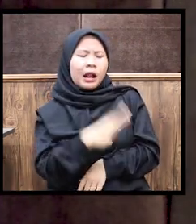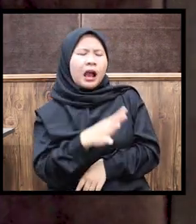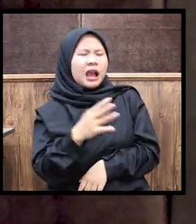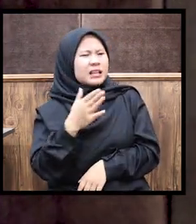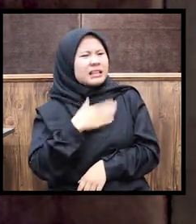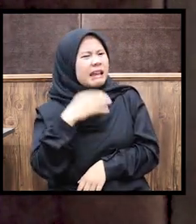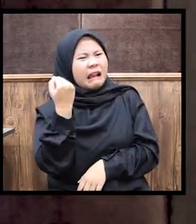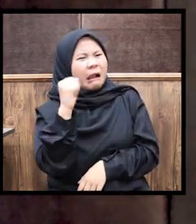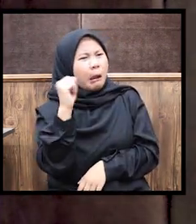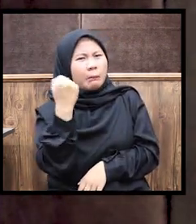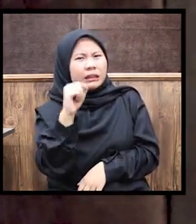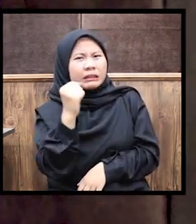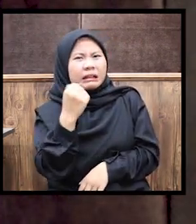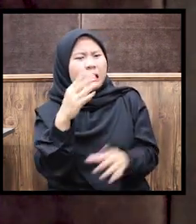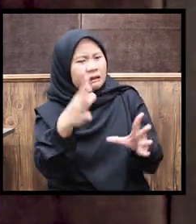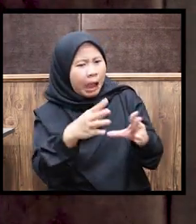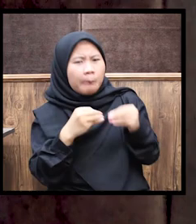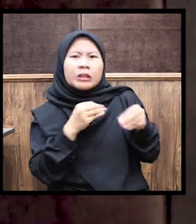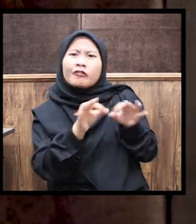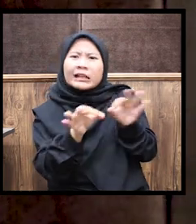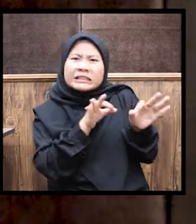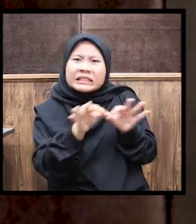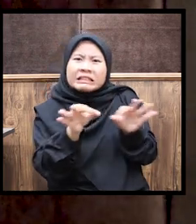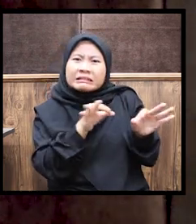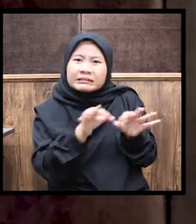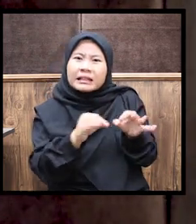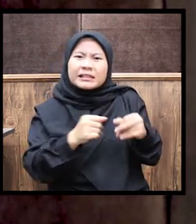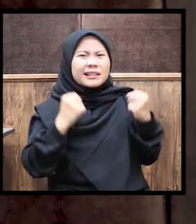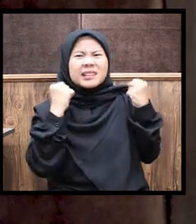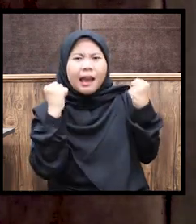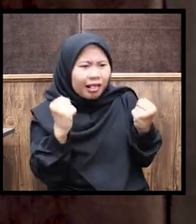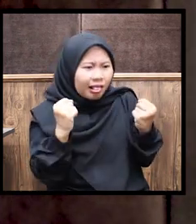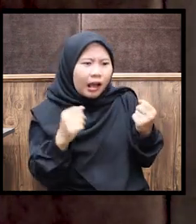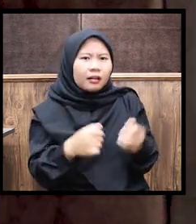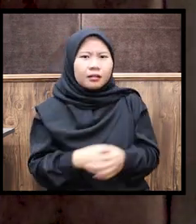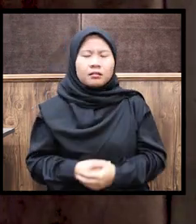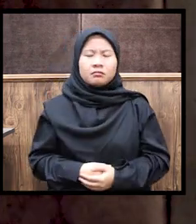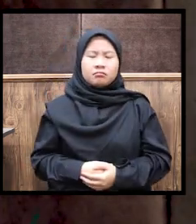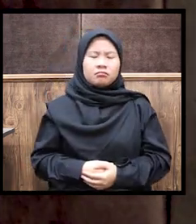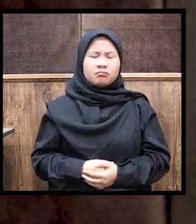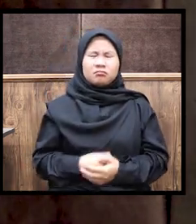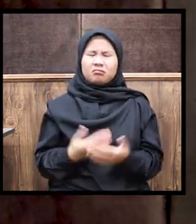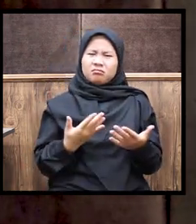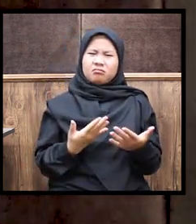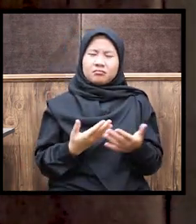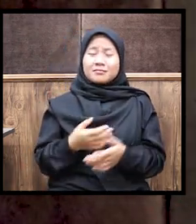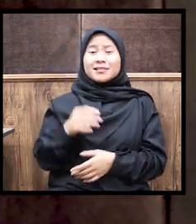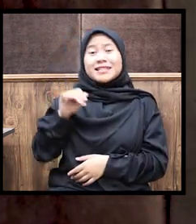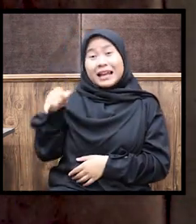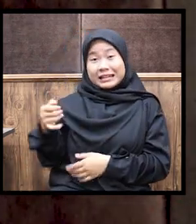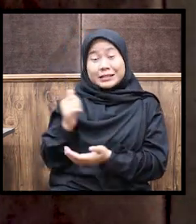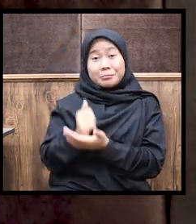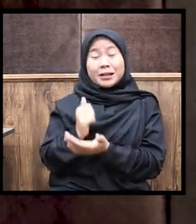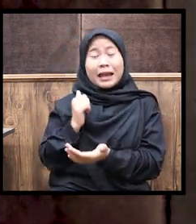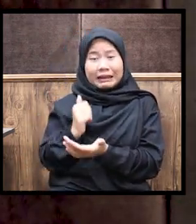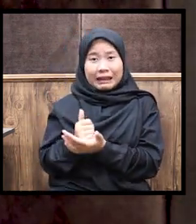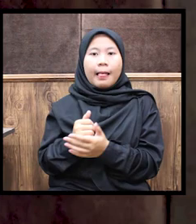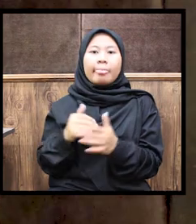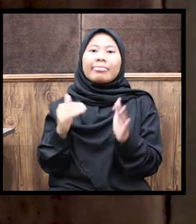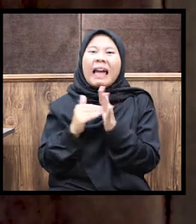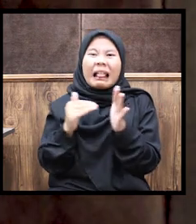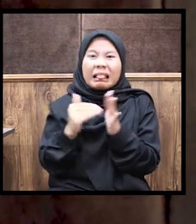Kesehatan seperti itu jadi memang masyarakat tantangan kami Ya tentu saja adalah ternyata